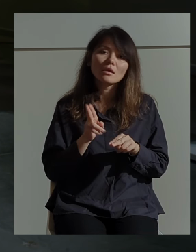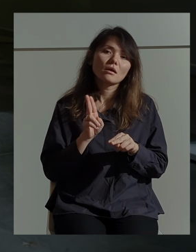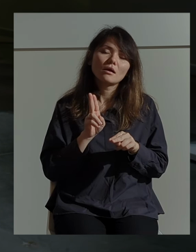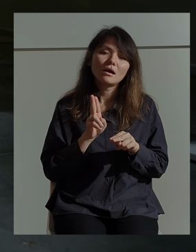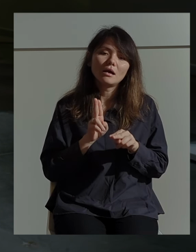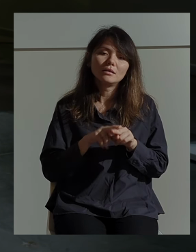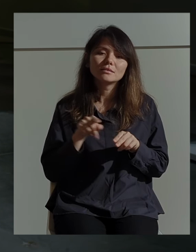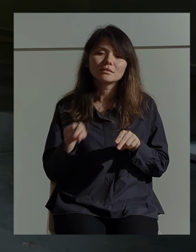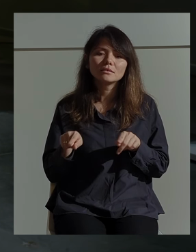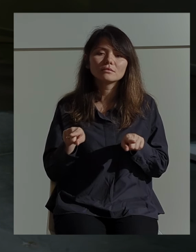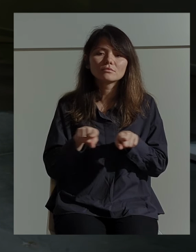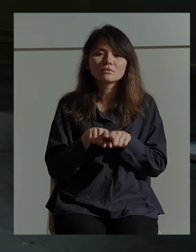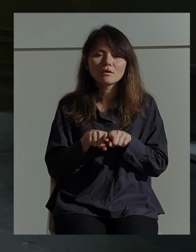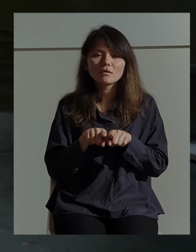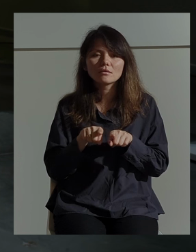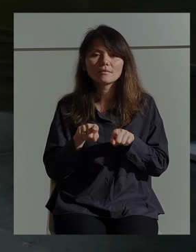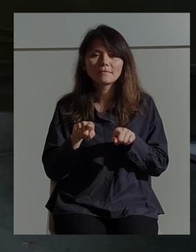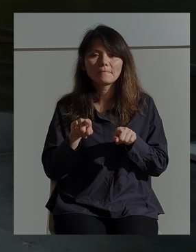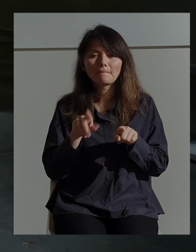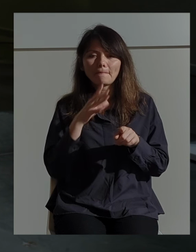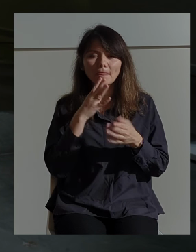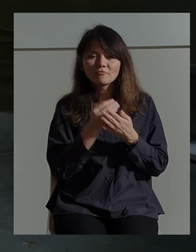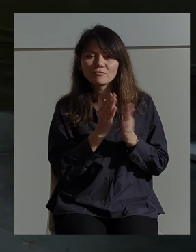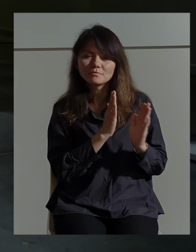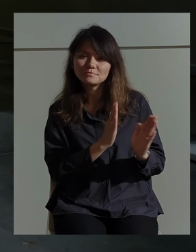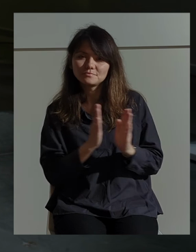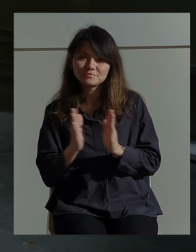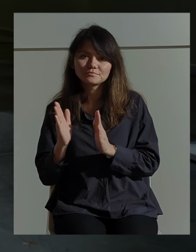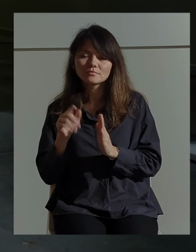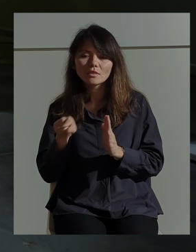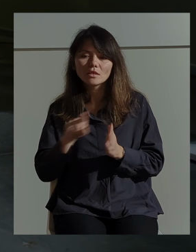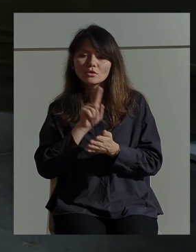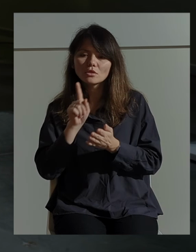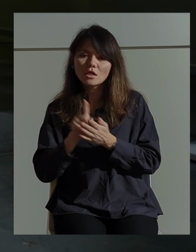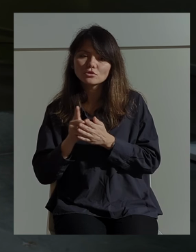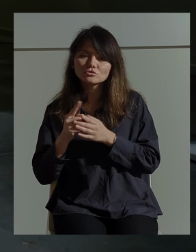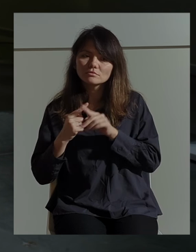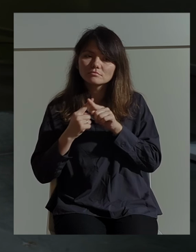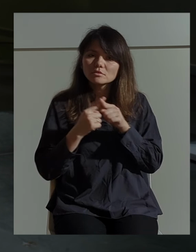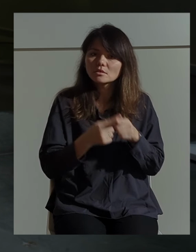так выстроены Вокруг вот этих средств производства таким образом что они должны солидаризм